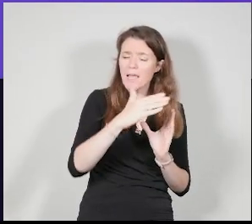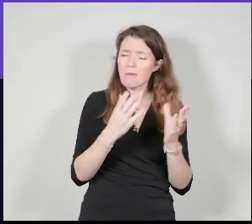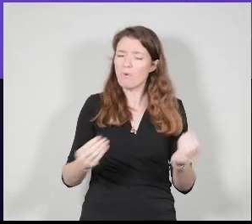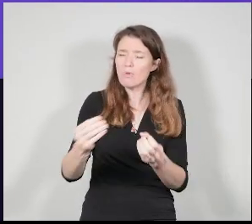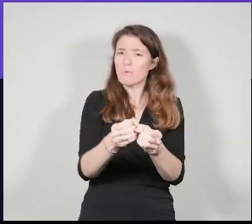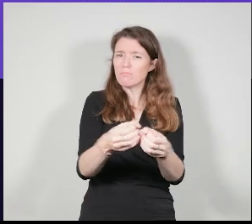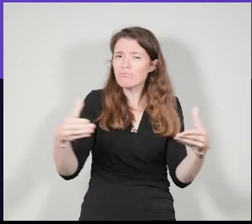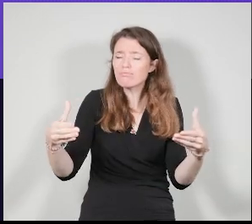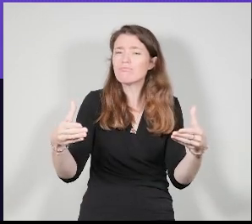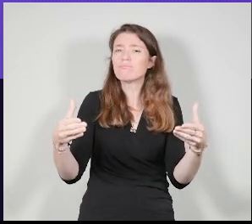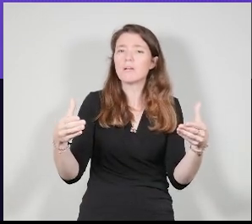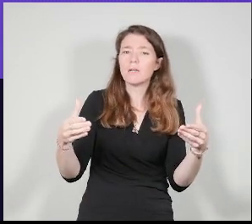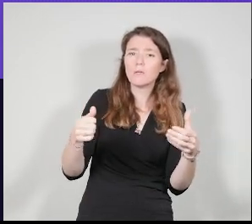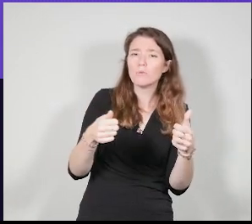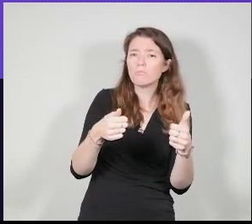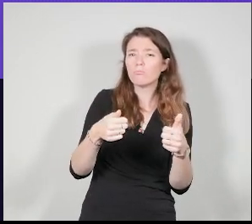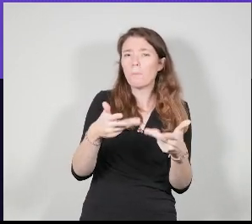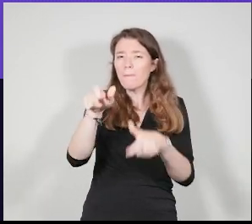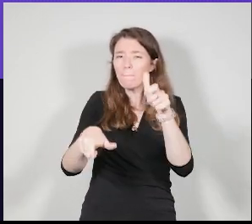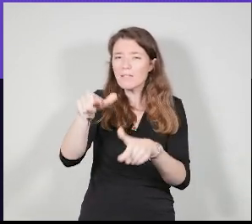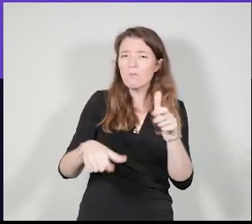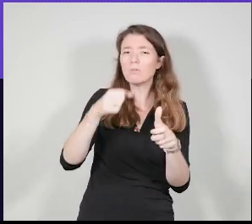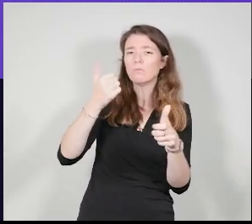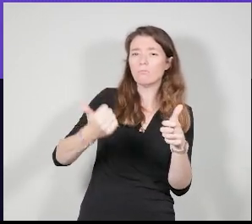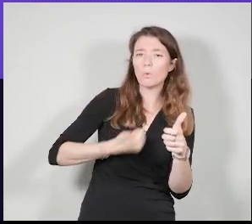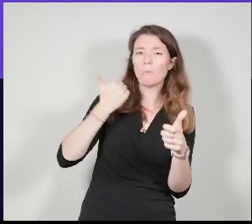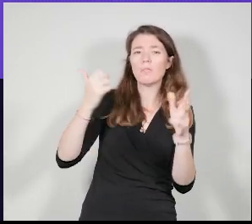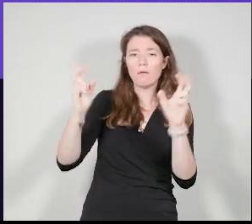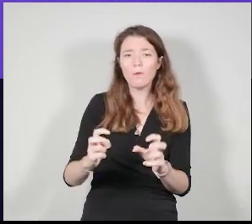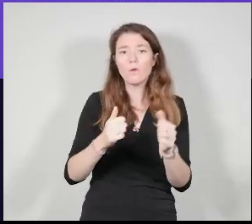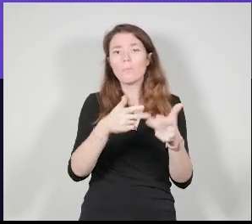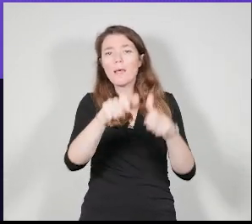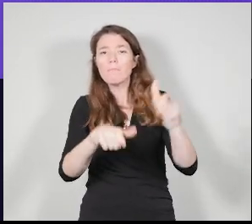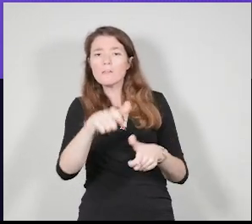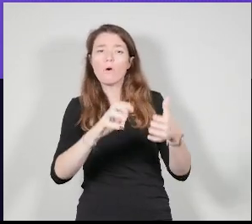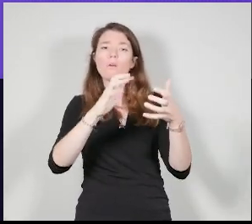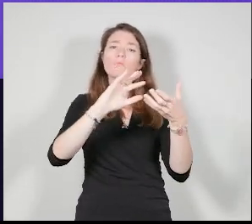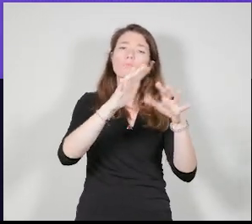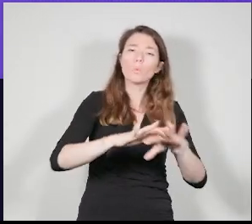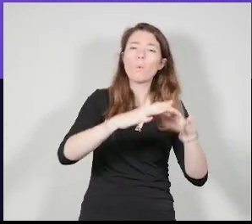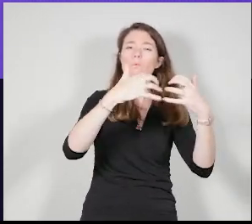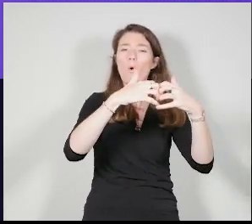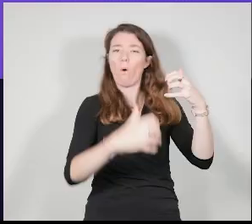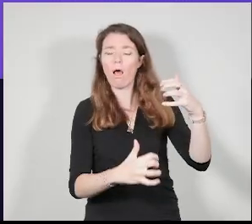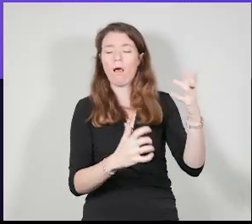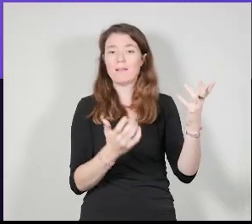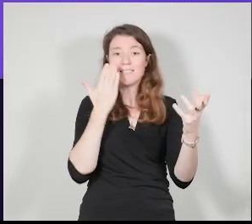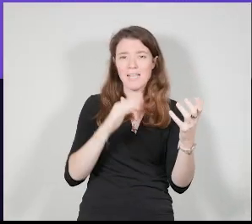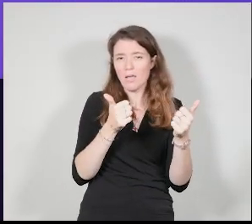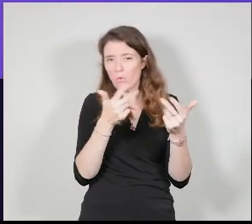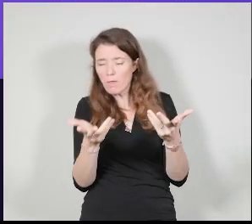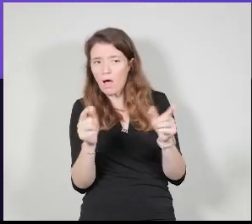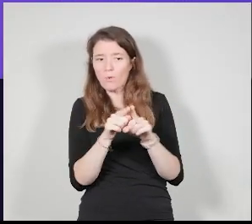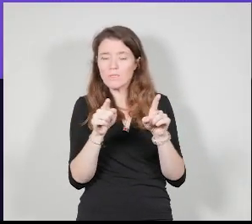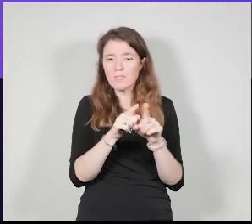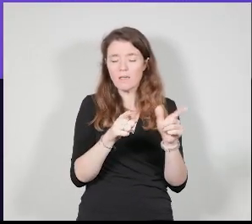population elle peut attendre de personnes en perte d'autonomie, de personnes avec des troubles neurodégénératifs dans les projections démographiques, et qu'on lui donne les éléments sur la structure de